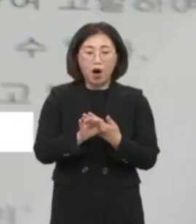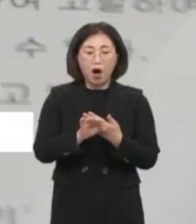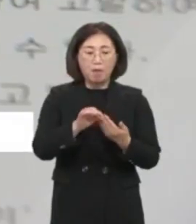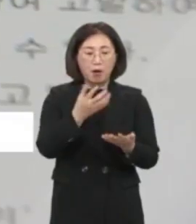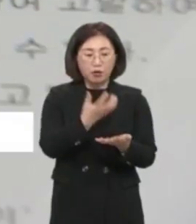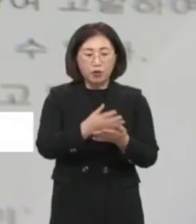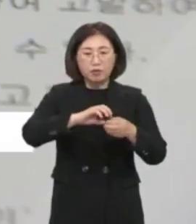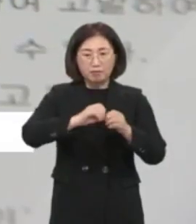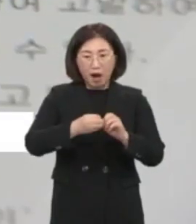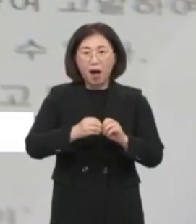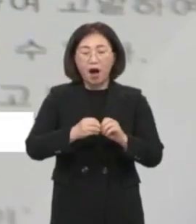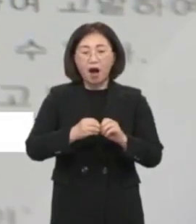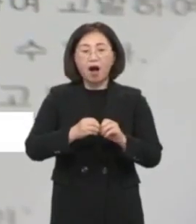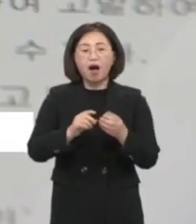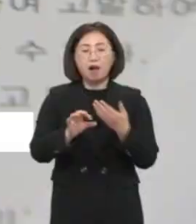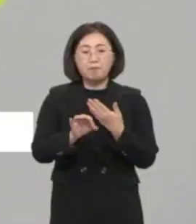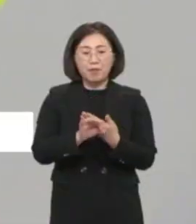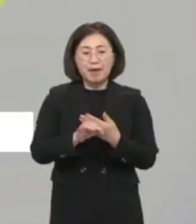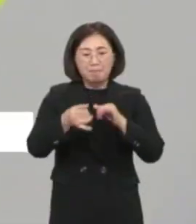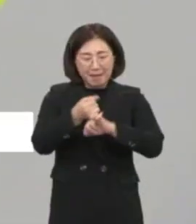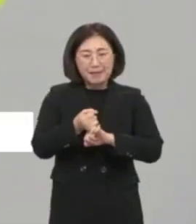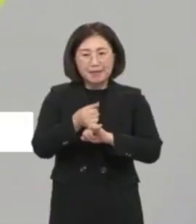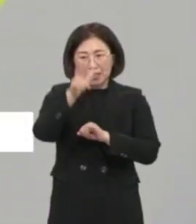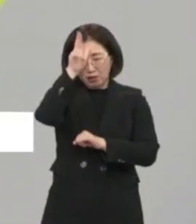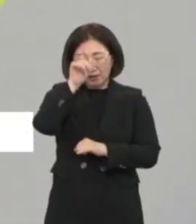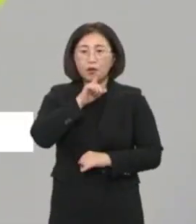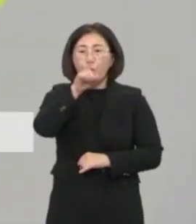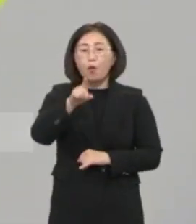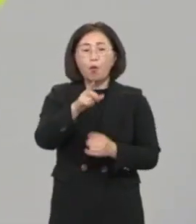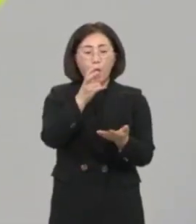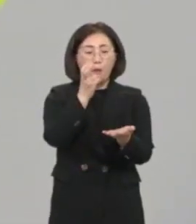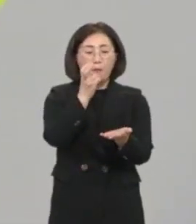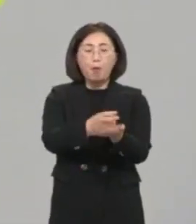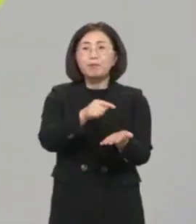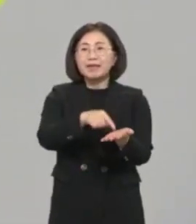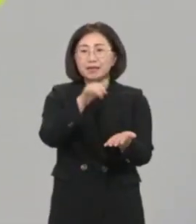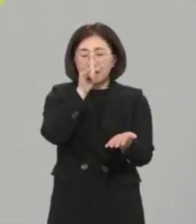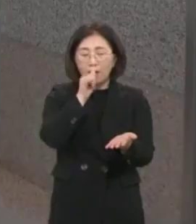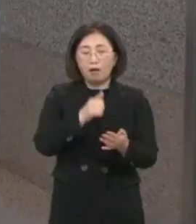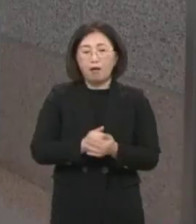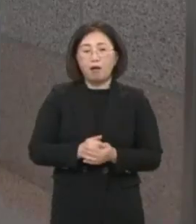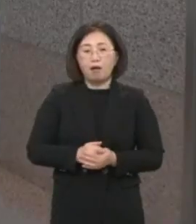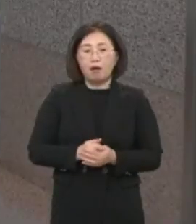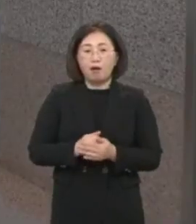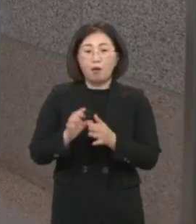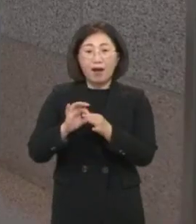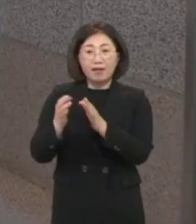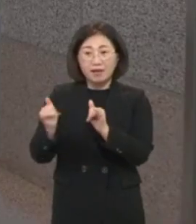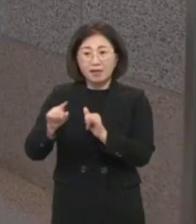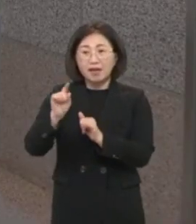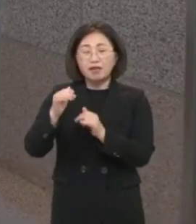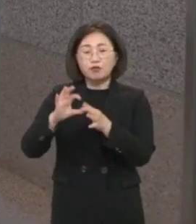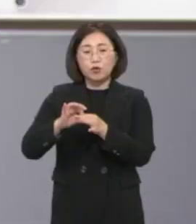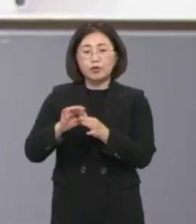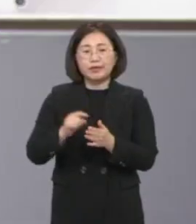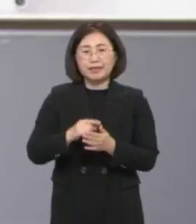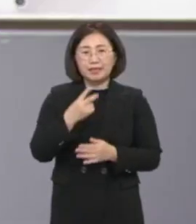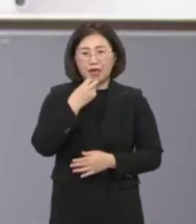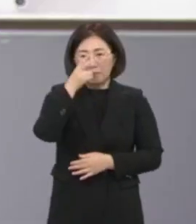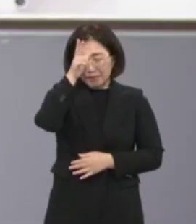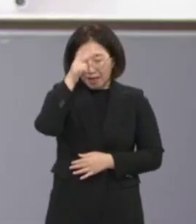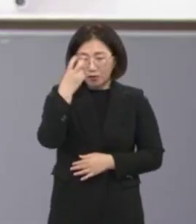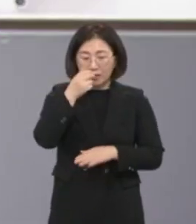위조, 변조한 경우 반드시 고발 조치하도록 돼 있습니다. 한편 소방 관계자는 검찰의 수사가 마무리돼 새로운 혐의가